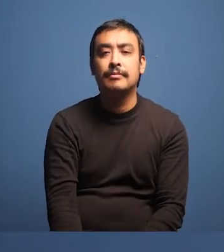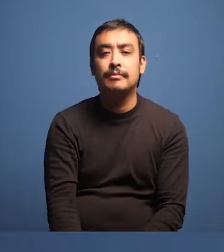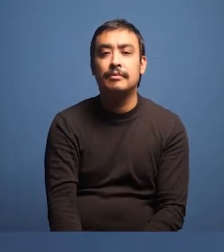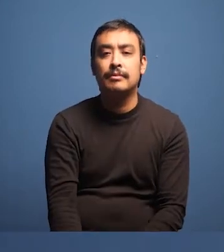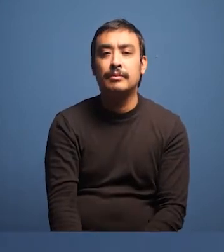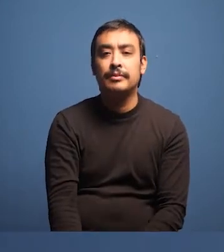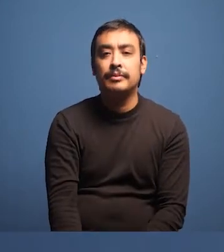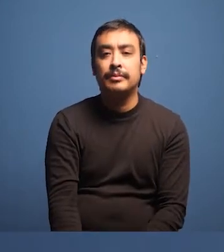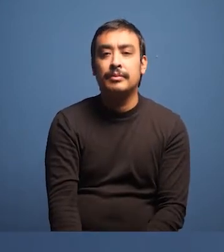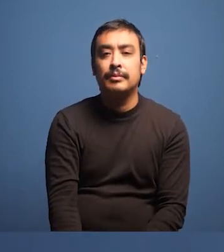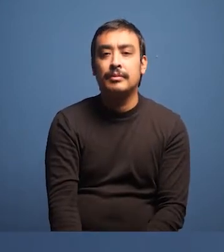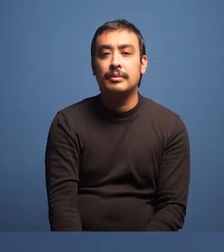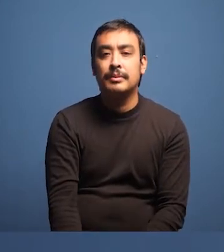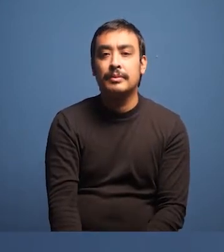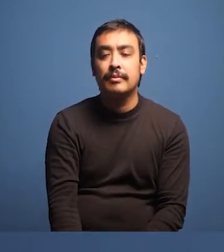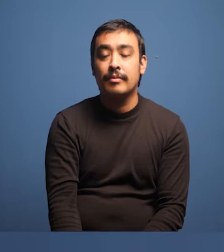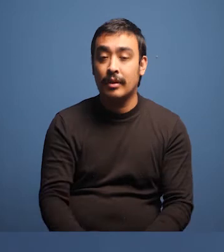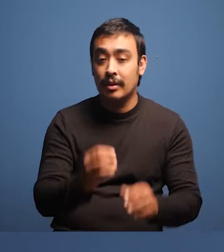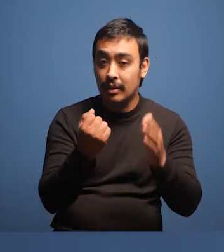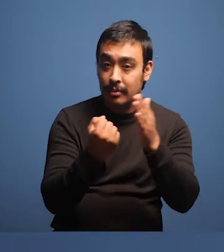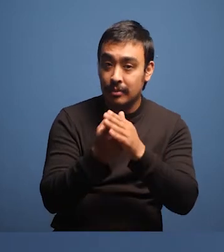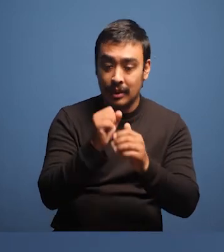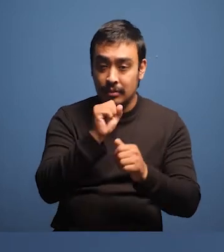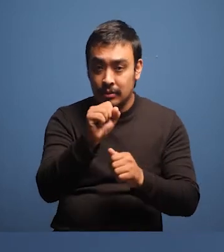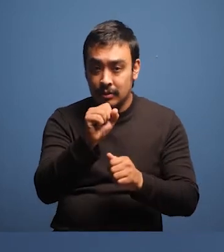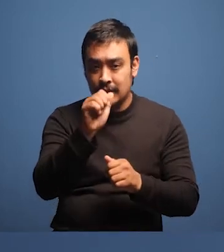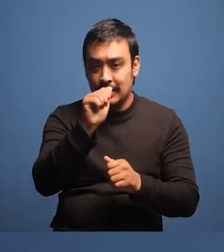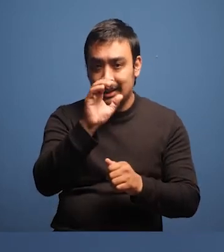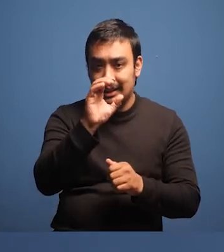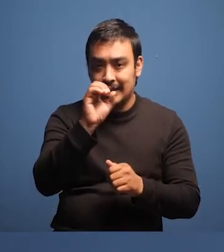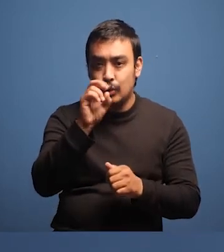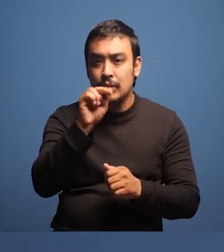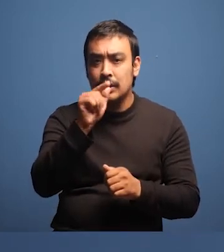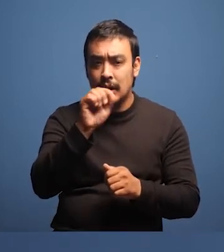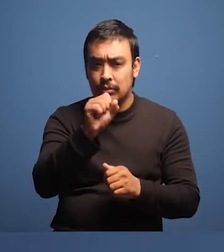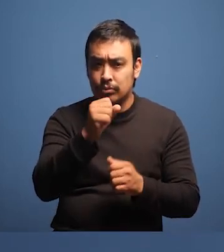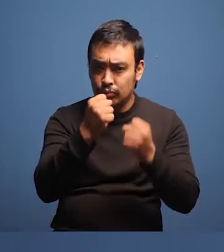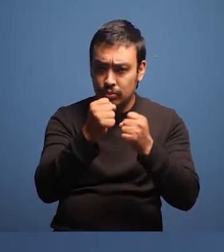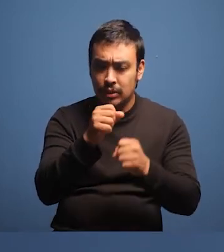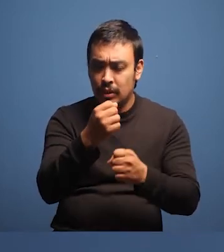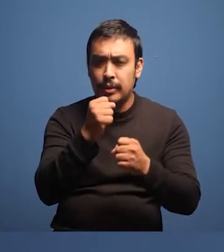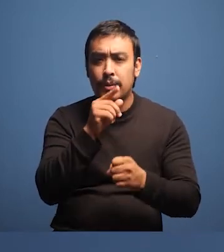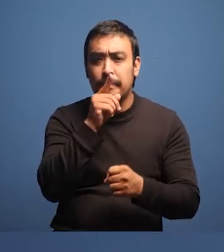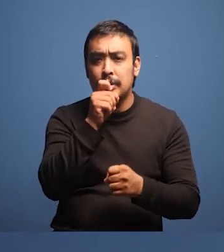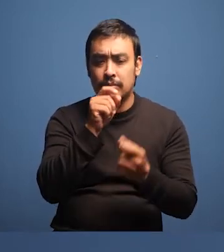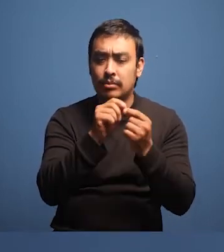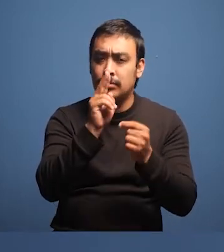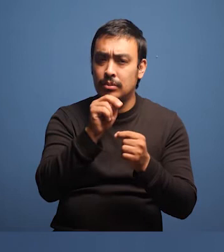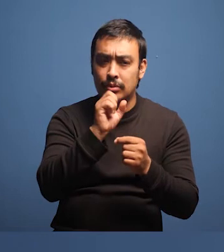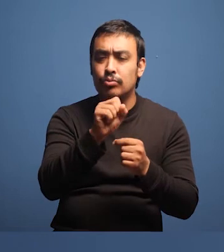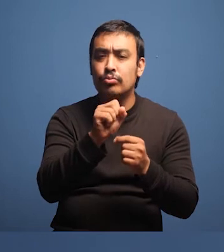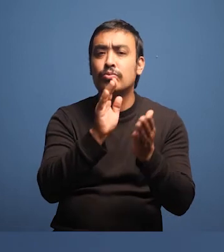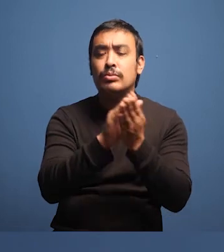यसको लागि चाहिँ तपाईँहरूलाई यदि मेन भनेको तपाईँले आफ्नो अकाउन्टलाई त पहिला सेफ राख्नु पऱ्यो होइन। तपाईँको स्ट्रङ पासवर्ड भन्ने हुन्छ, अहिले 2 वे अथेन्टिकेसनको कुराहरू